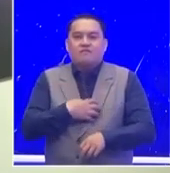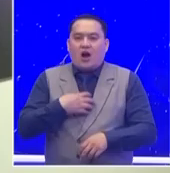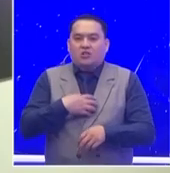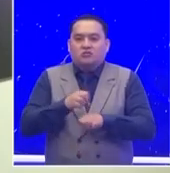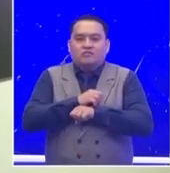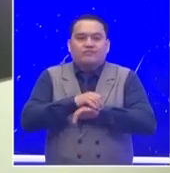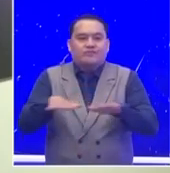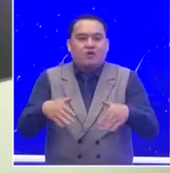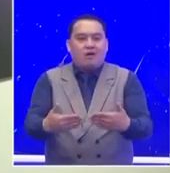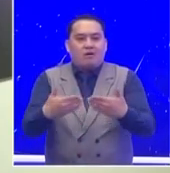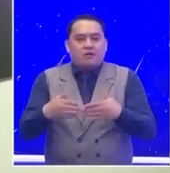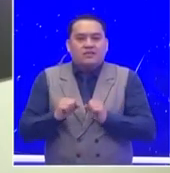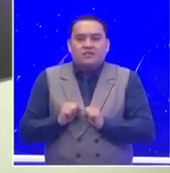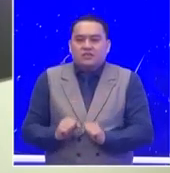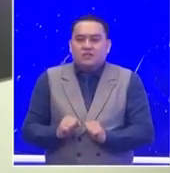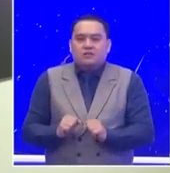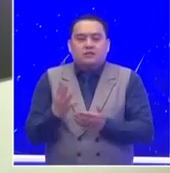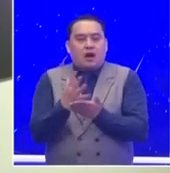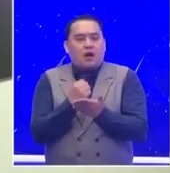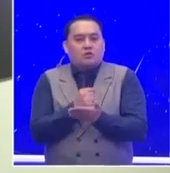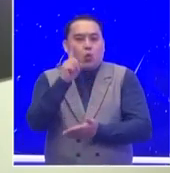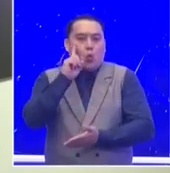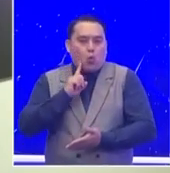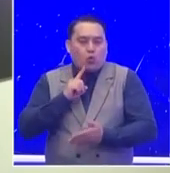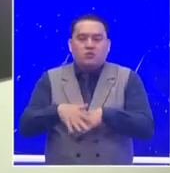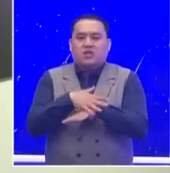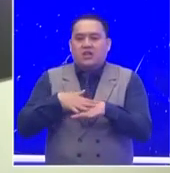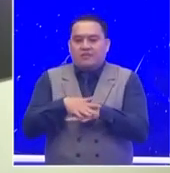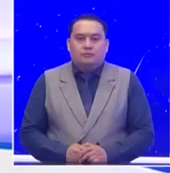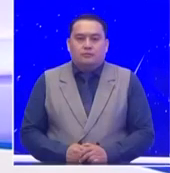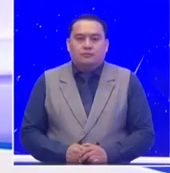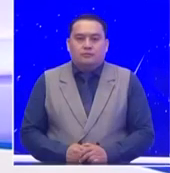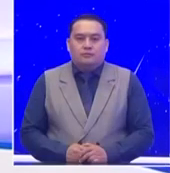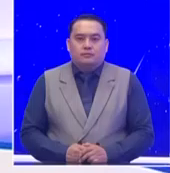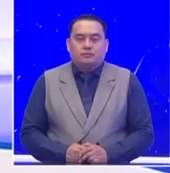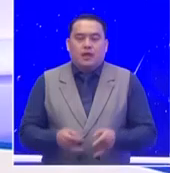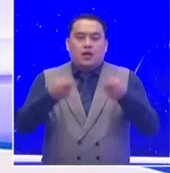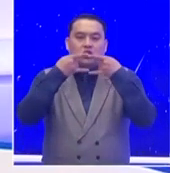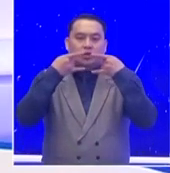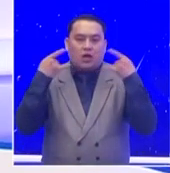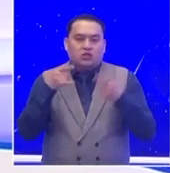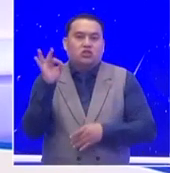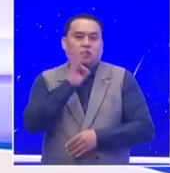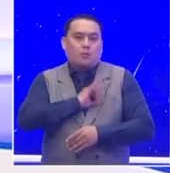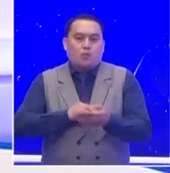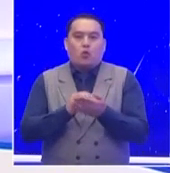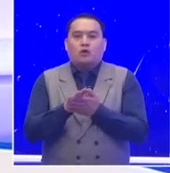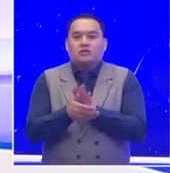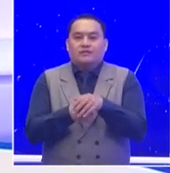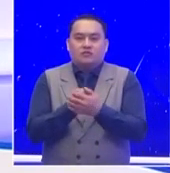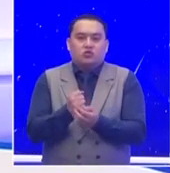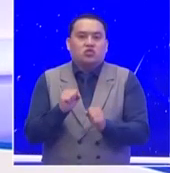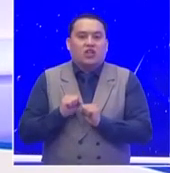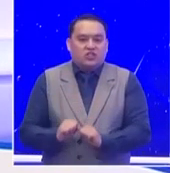дальнейшего распространения вируса, при этом сохраняя все удобства для жителей региона. Носить маски, использовать средства